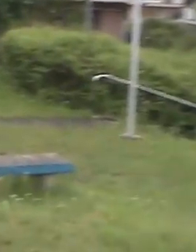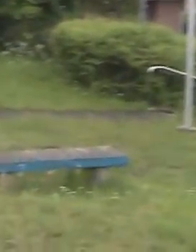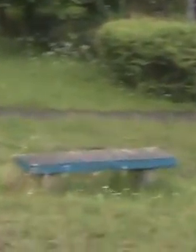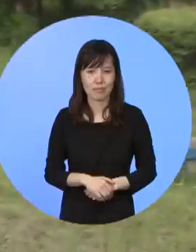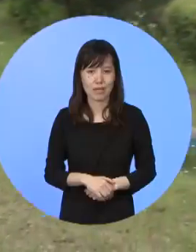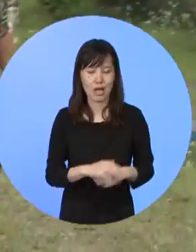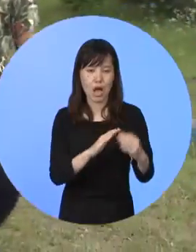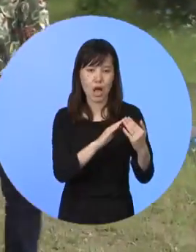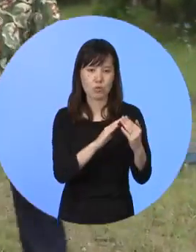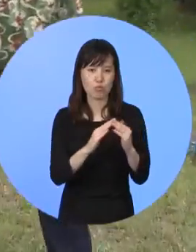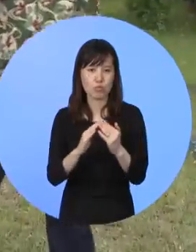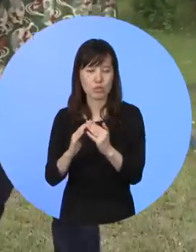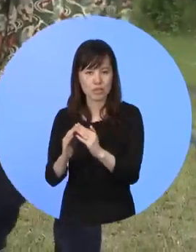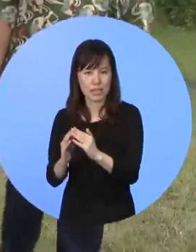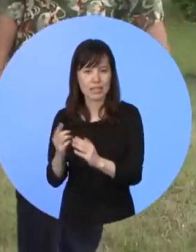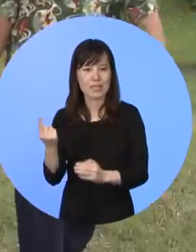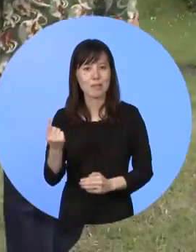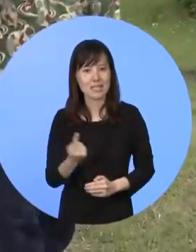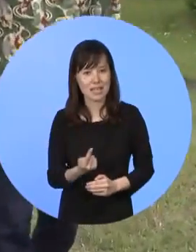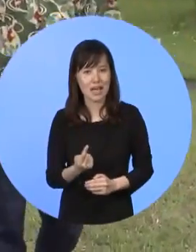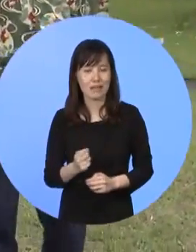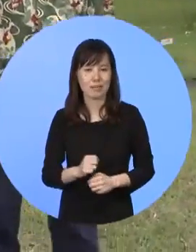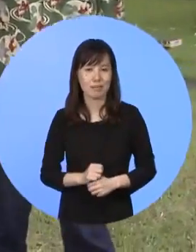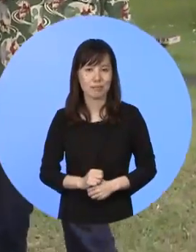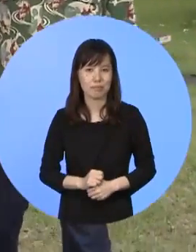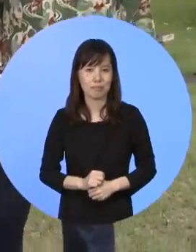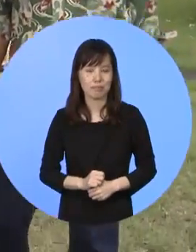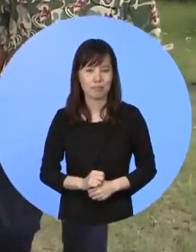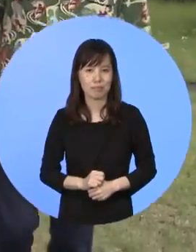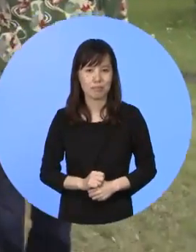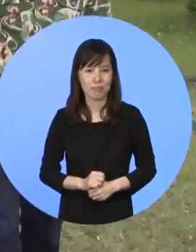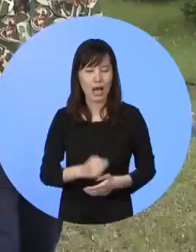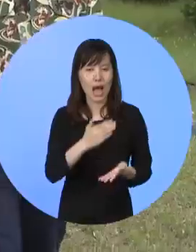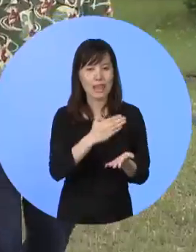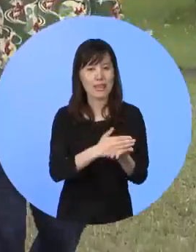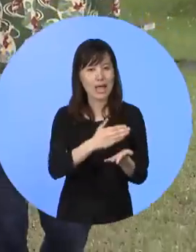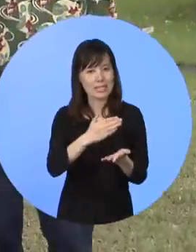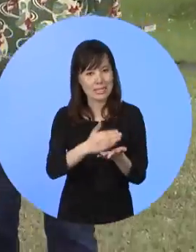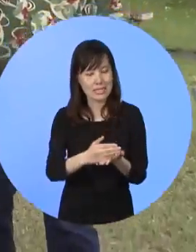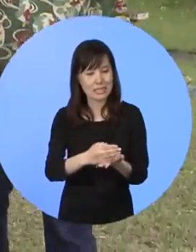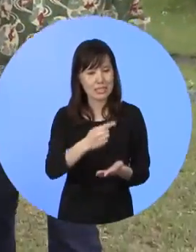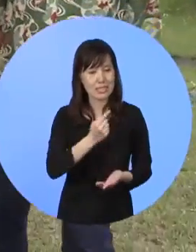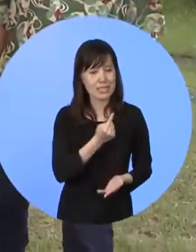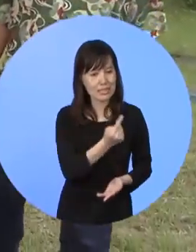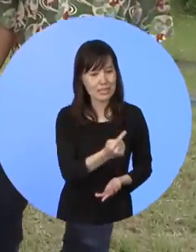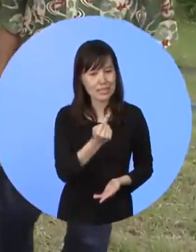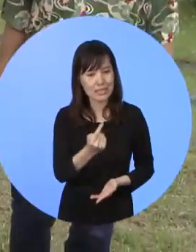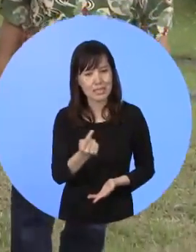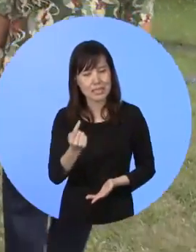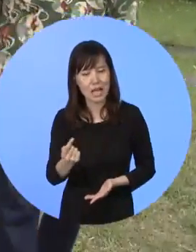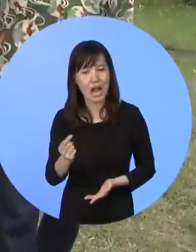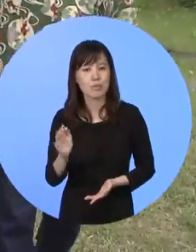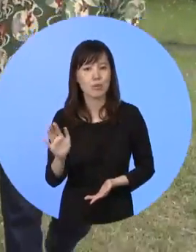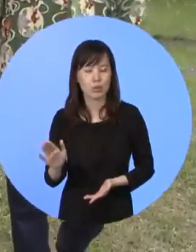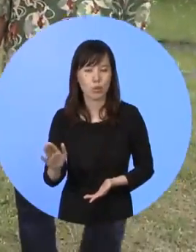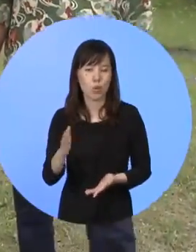住宅街へとやってきましたね、 はい、ここまでいくつか団地巡ってきましたけども、団地によって建物の建て方が違う